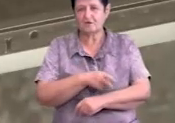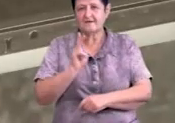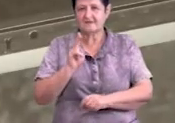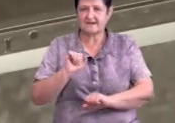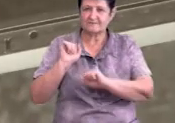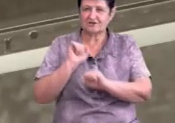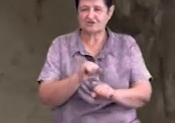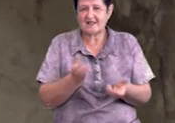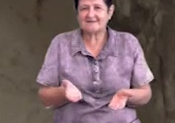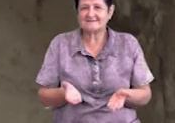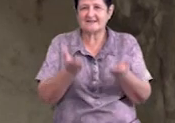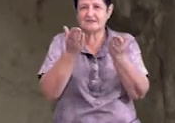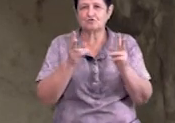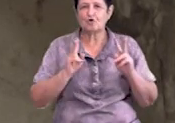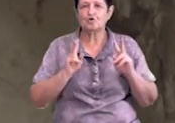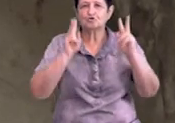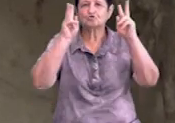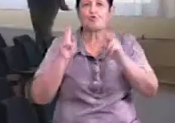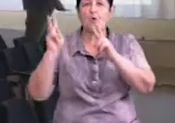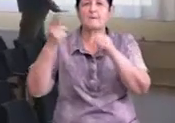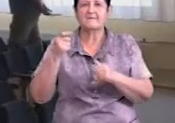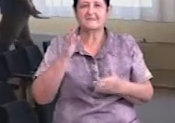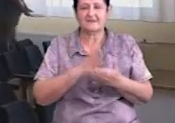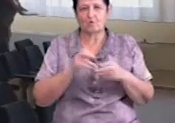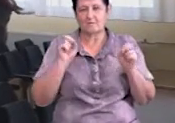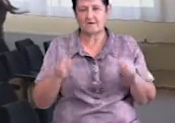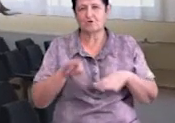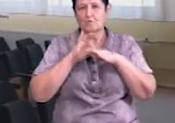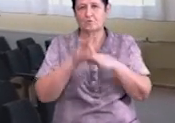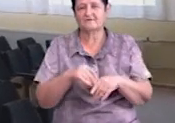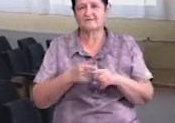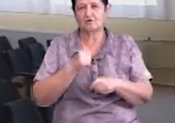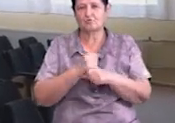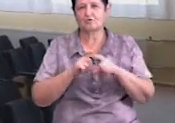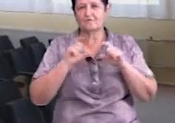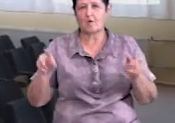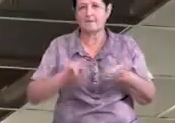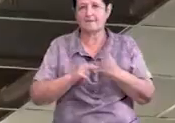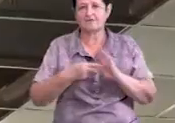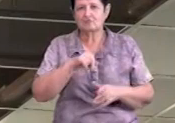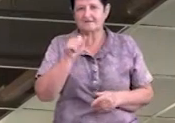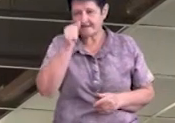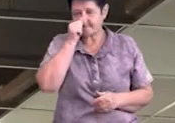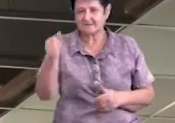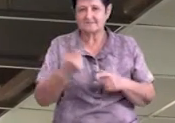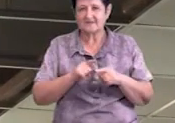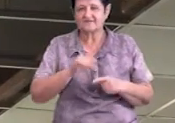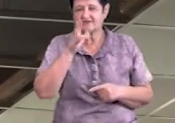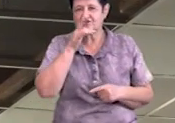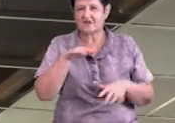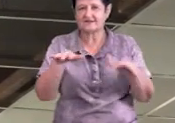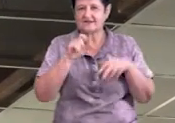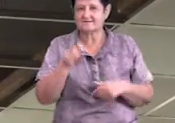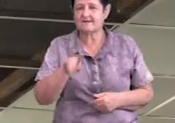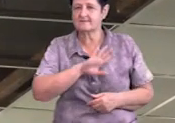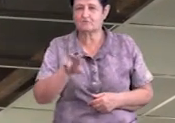знизу скобами плити, де є загроза. Провести ці роботи у школі планується за місяць. У цей час актова зала не